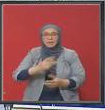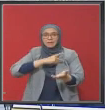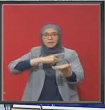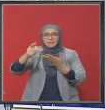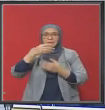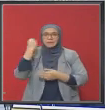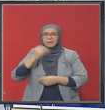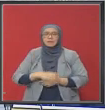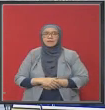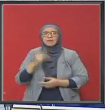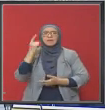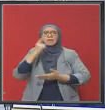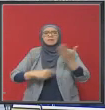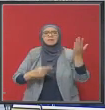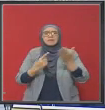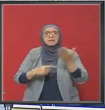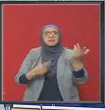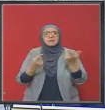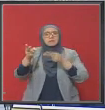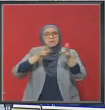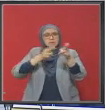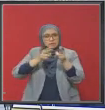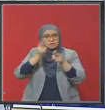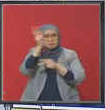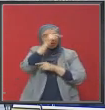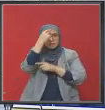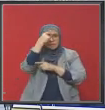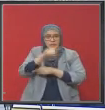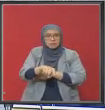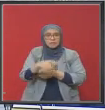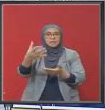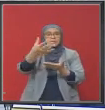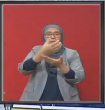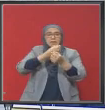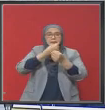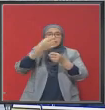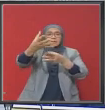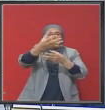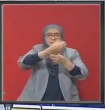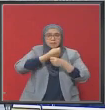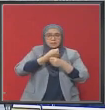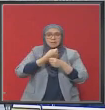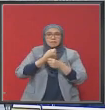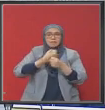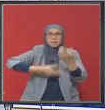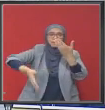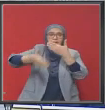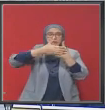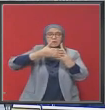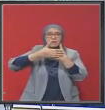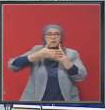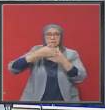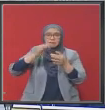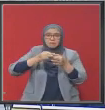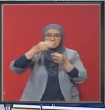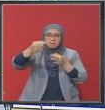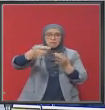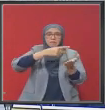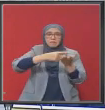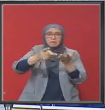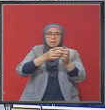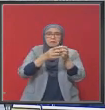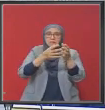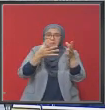Apakah langkah kerajaan untuk menepi mendapat Balitung kakaknya begitu besar tapakan langkah